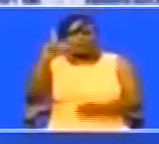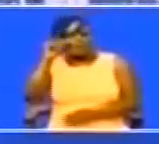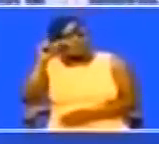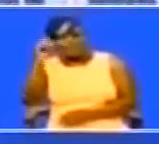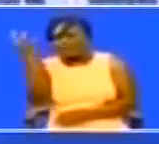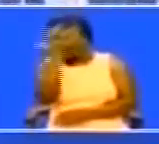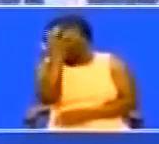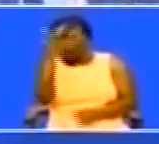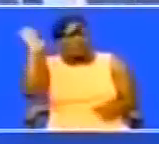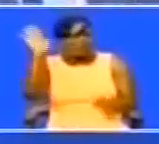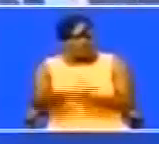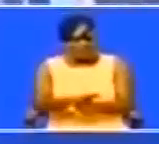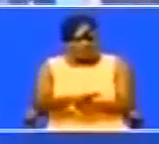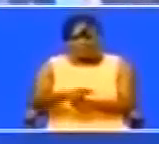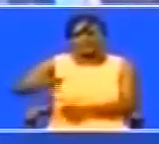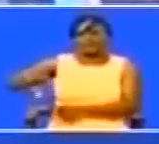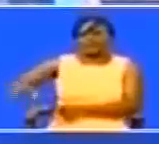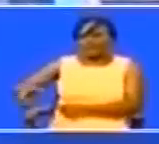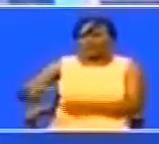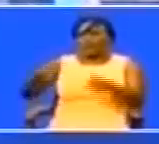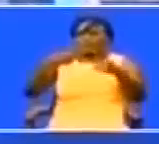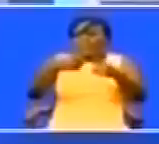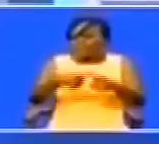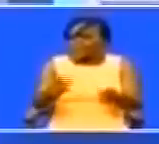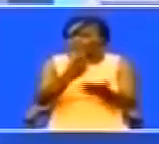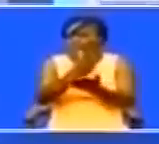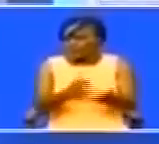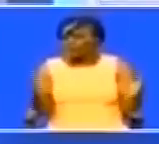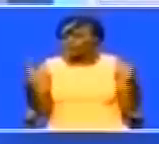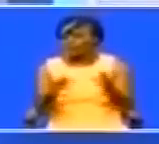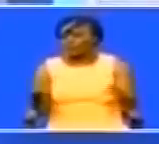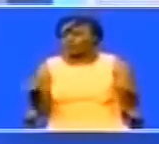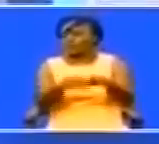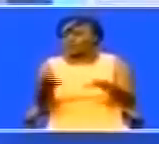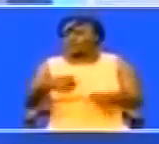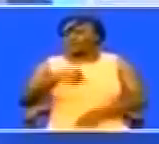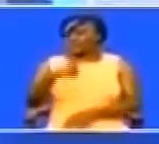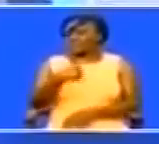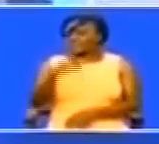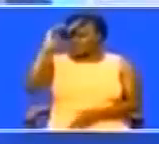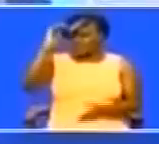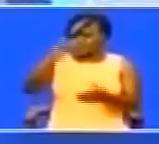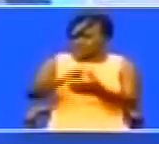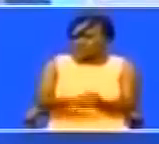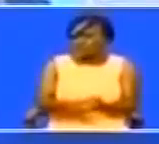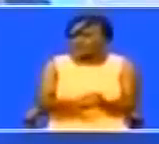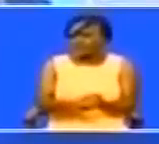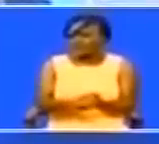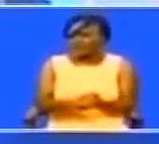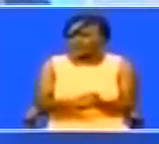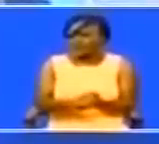ni aibu tele kwa mji huu. Hata hivyo, kwa baadhi ya wakazi na wageni wanaoamini katika